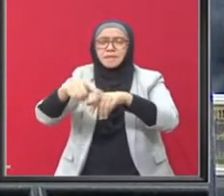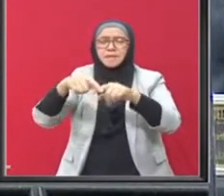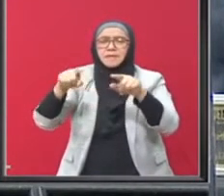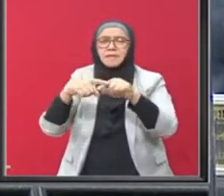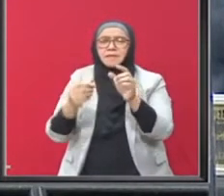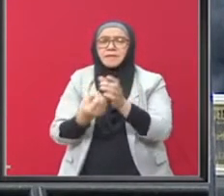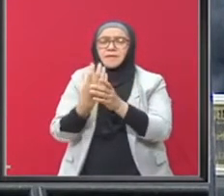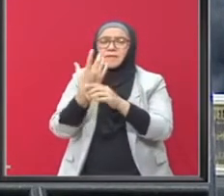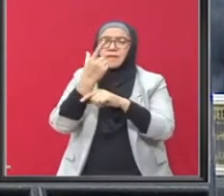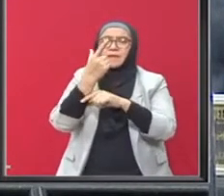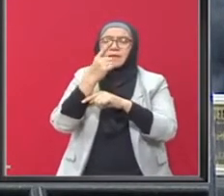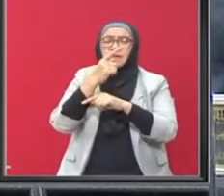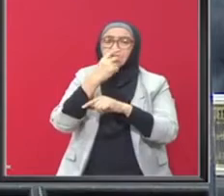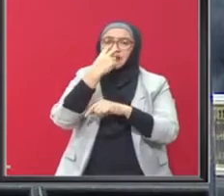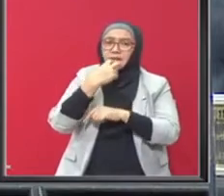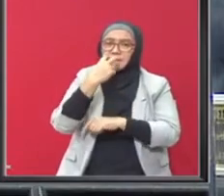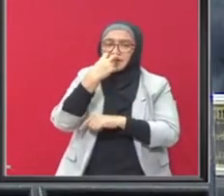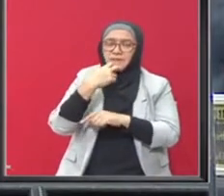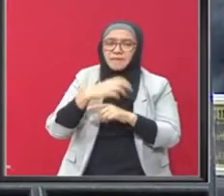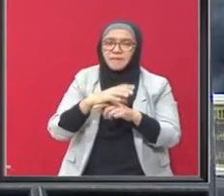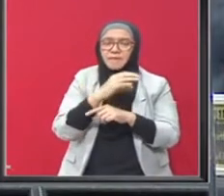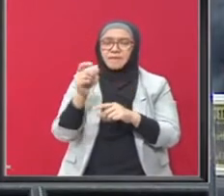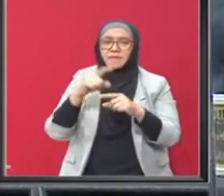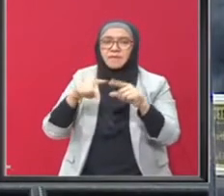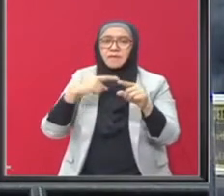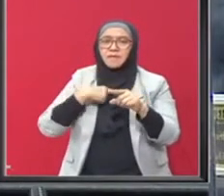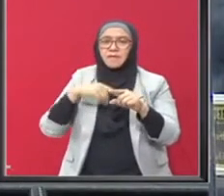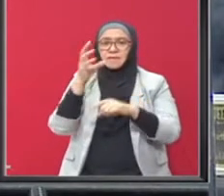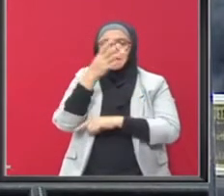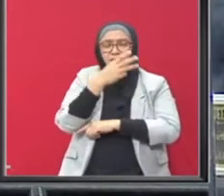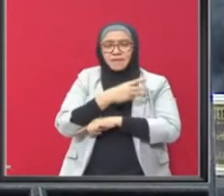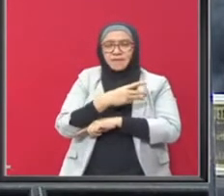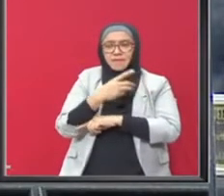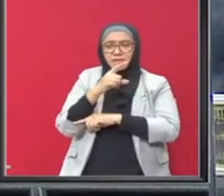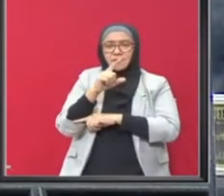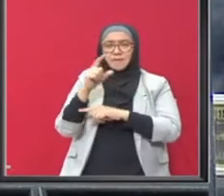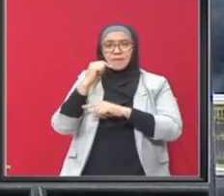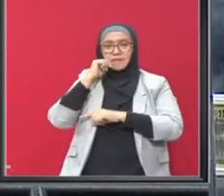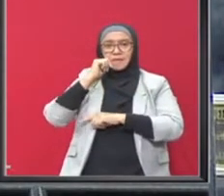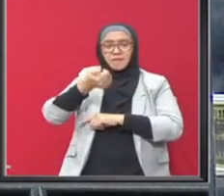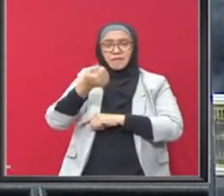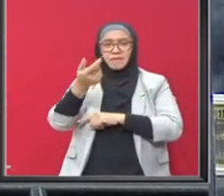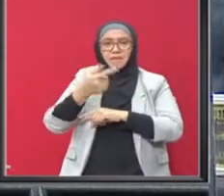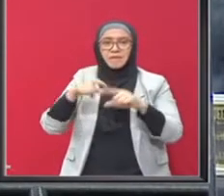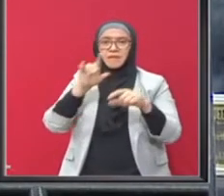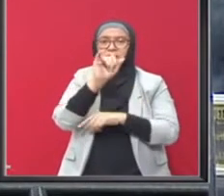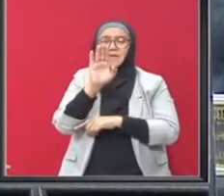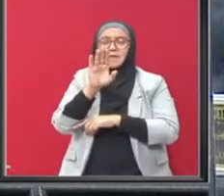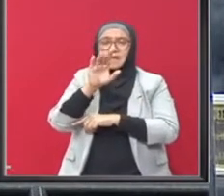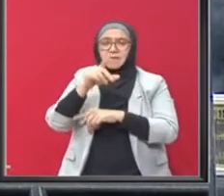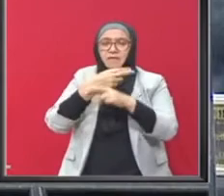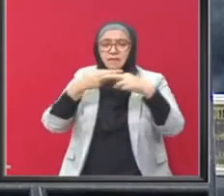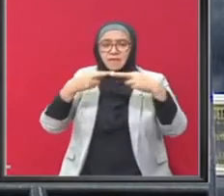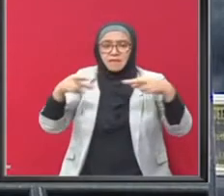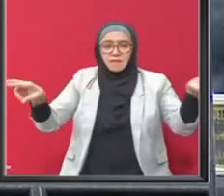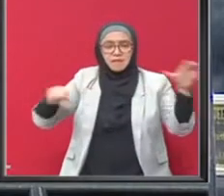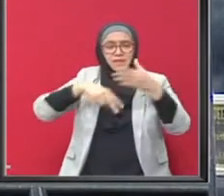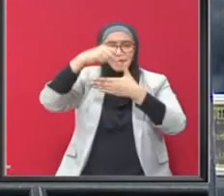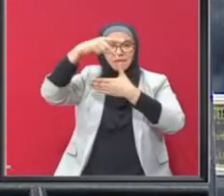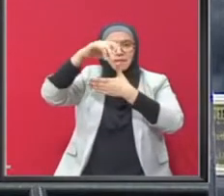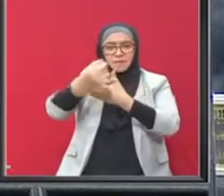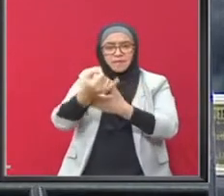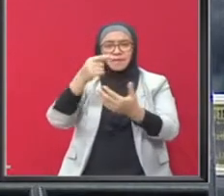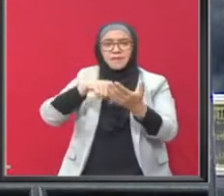19000 lain ini Nose Yaumul save adalah kamera sembunyikan project ini melibatkan 1501 peserta